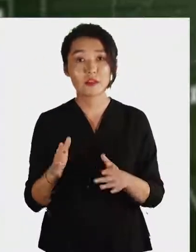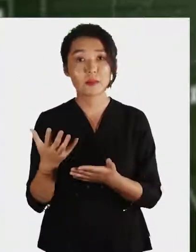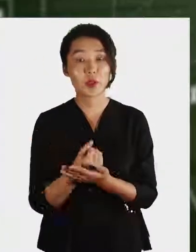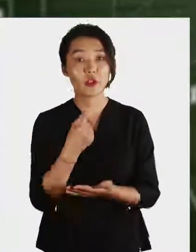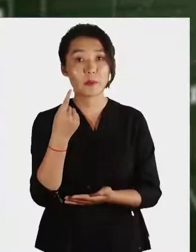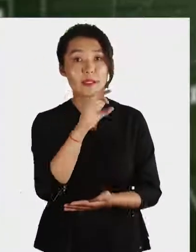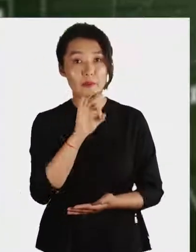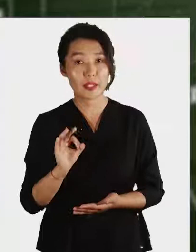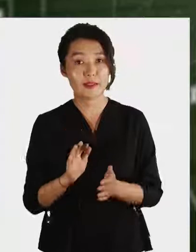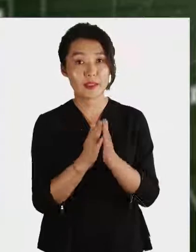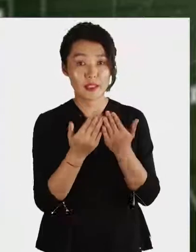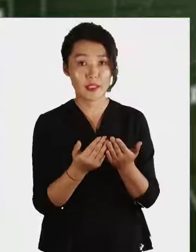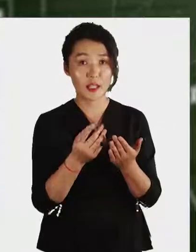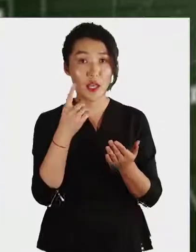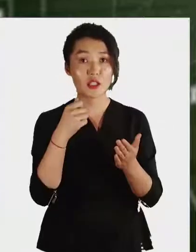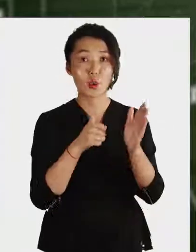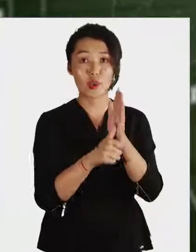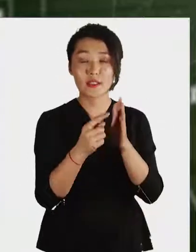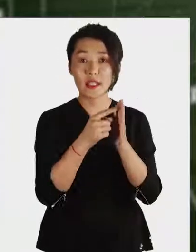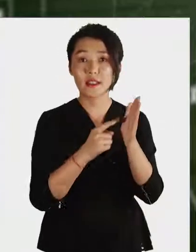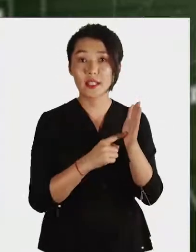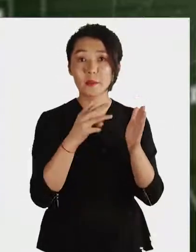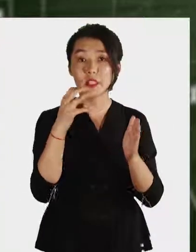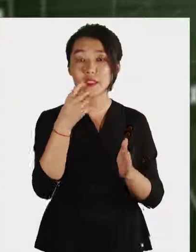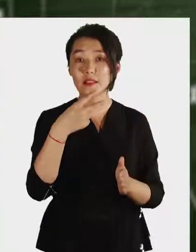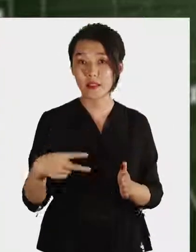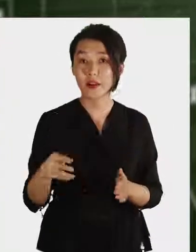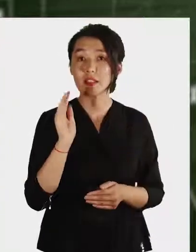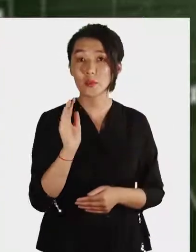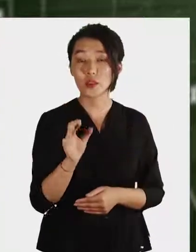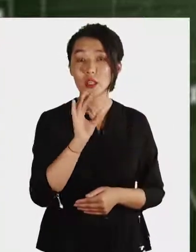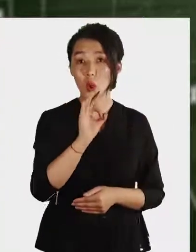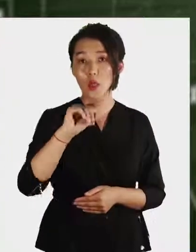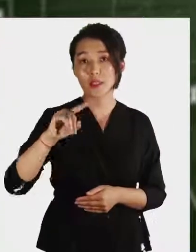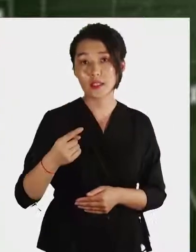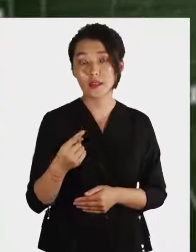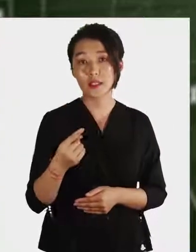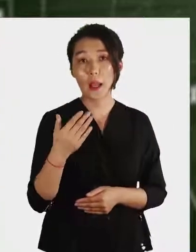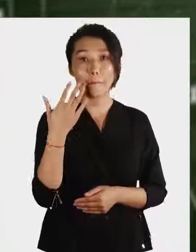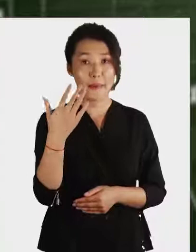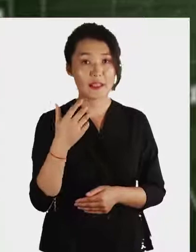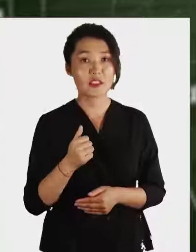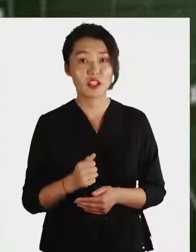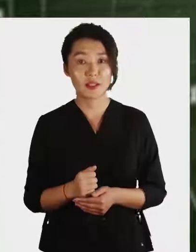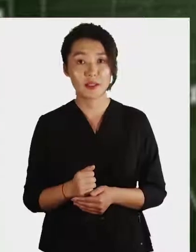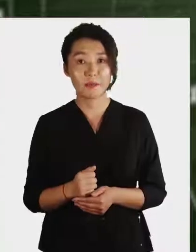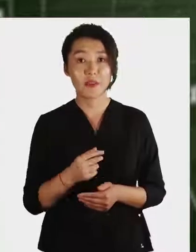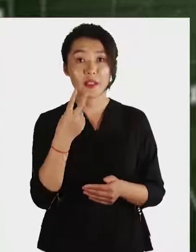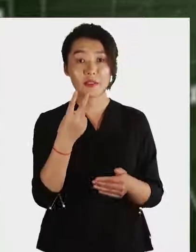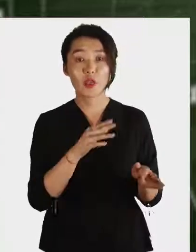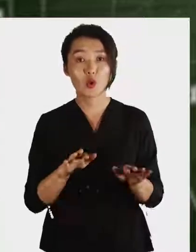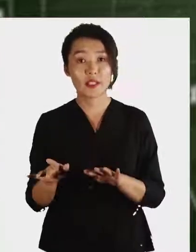1% книги. 160 делим на 320 – будет 0,5. И второе